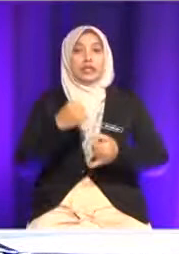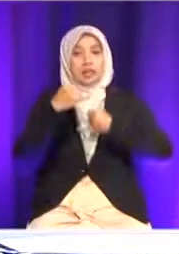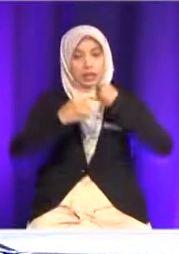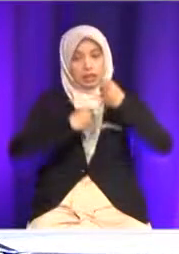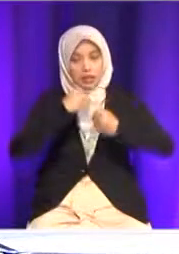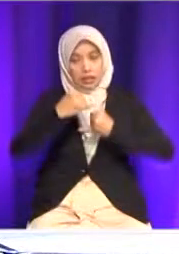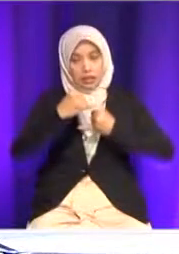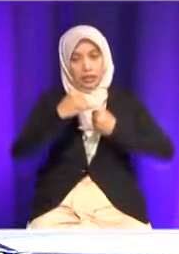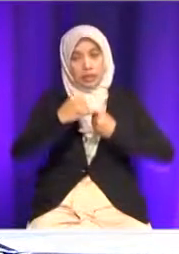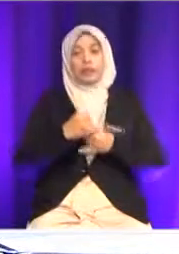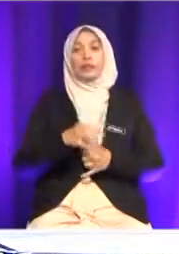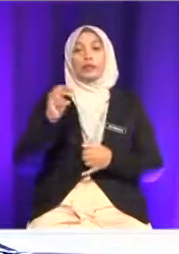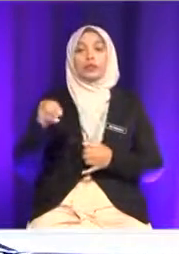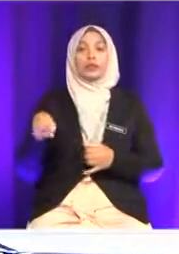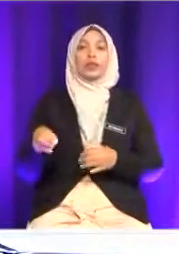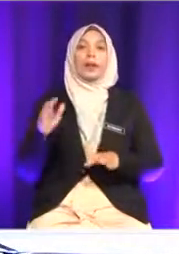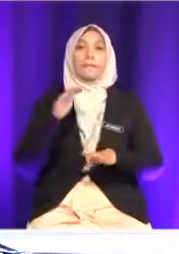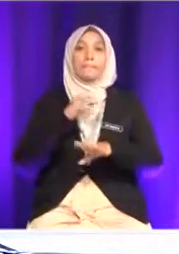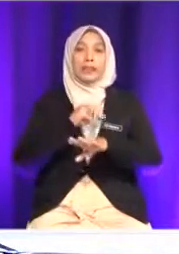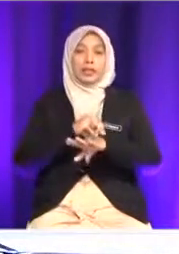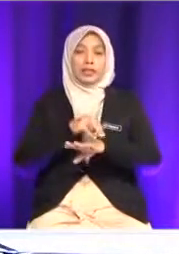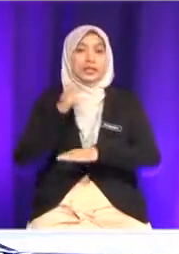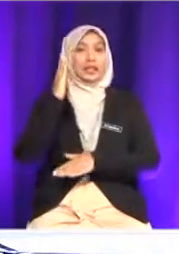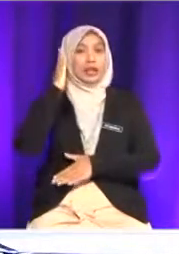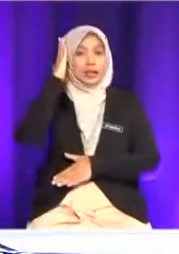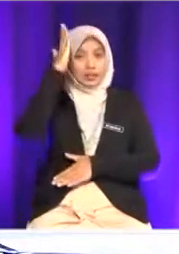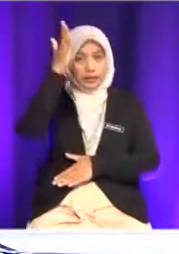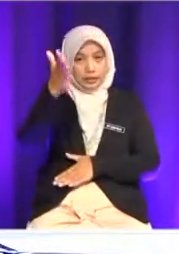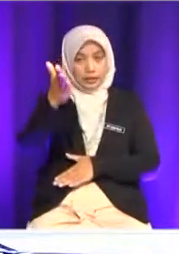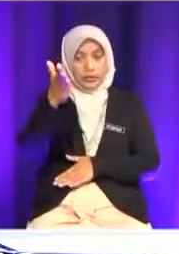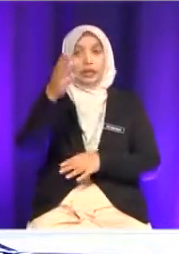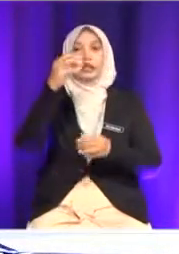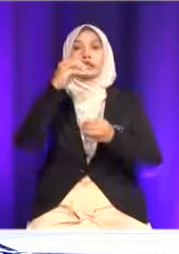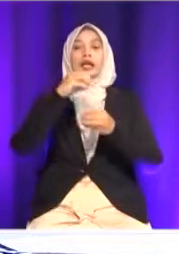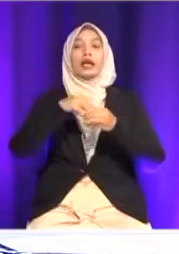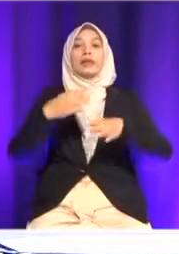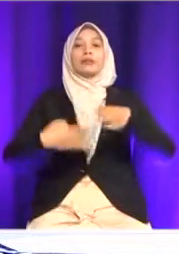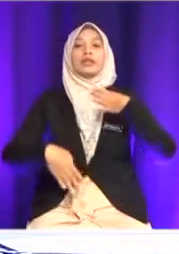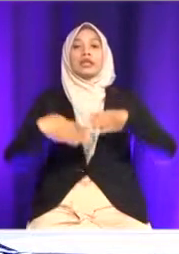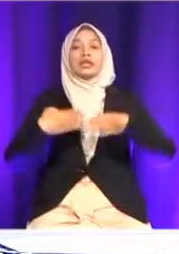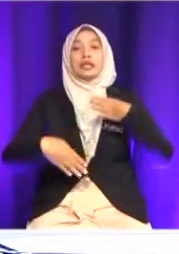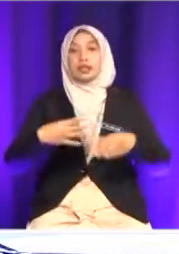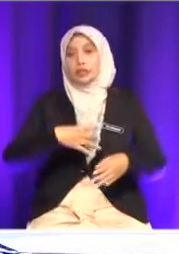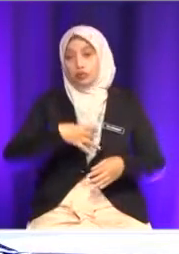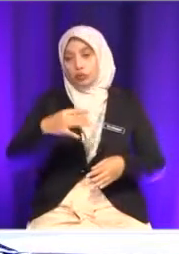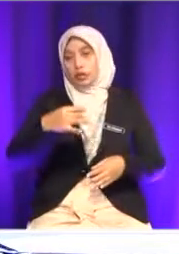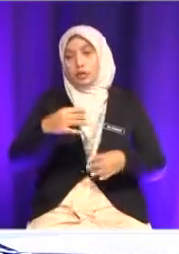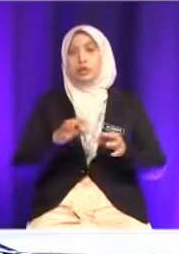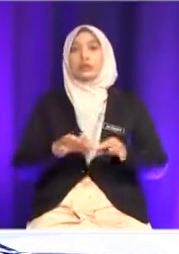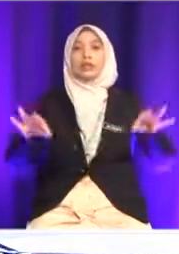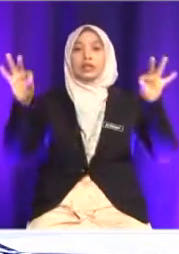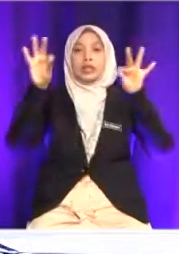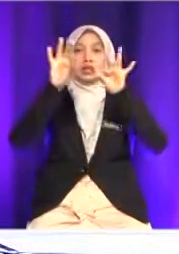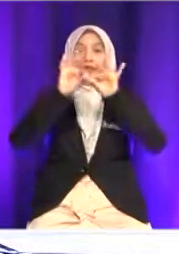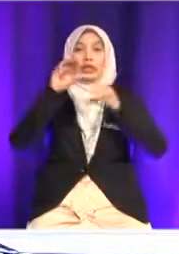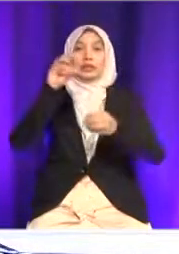supaya dimasak kesehatan menjadi seseorang yang berjaya juga di dalam bidang yang diminati dan juga kepentingannya kepada pihak